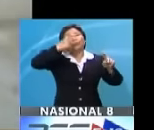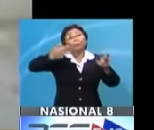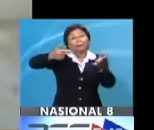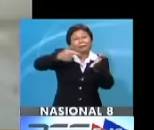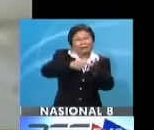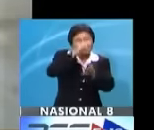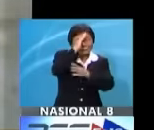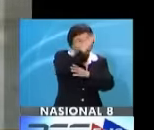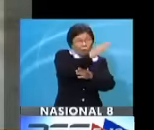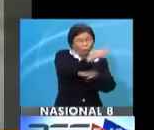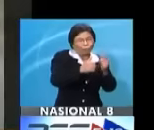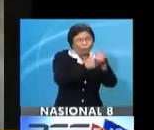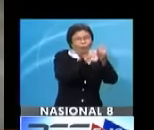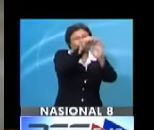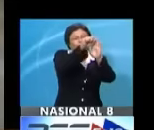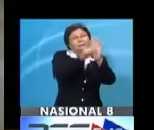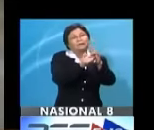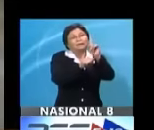Mereka didakwa mengikut Seksyen